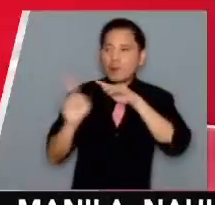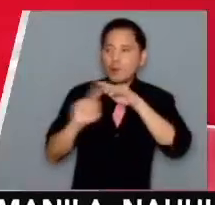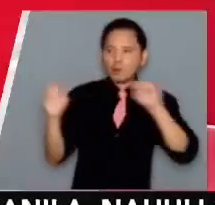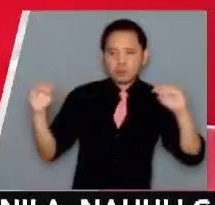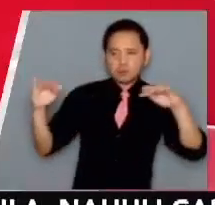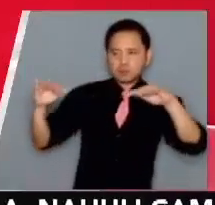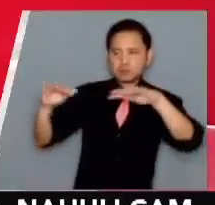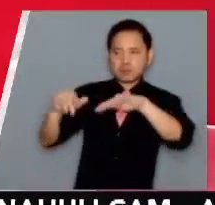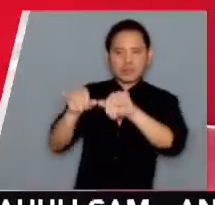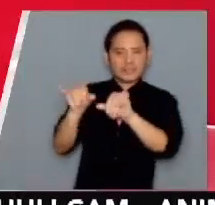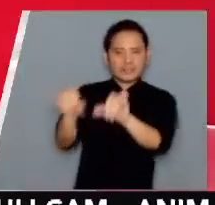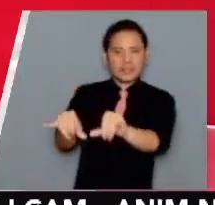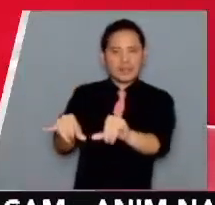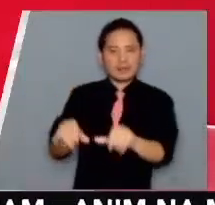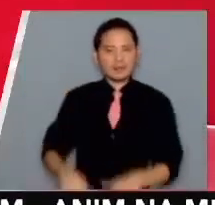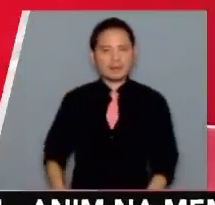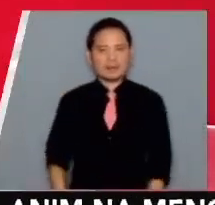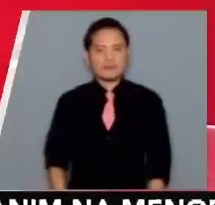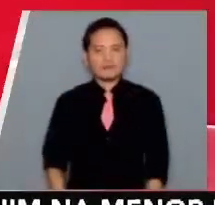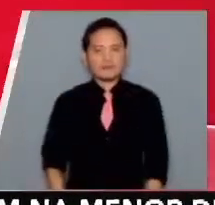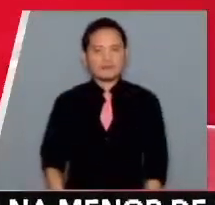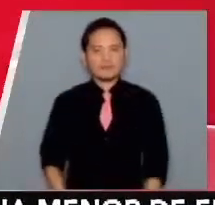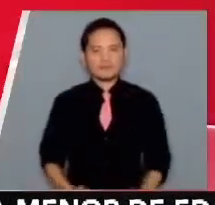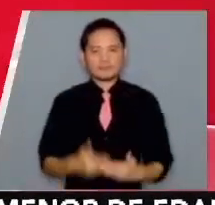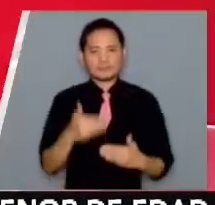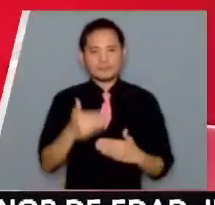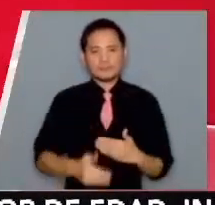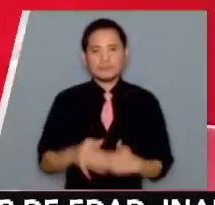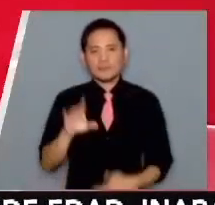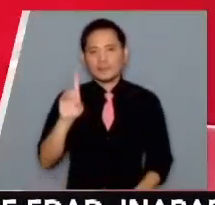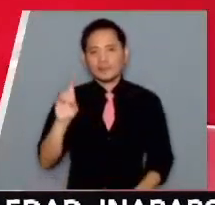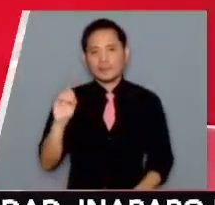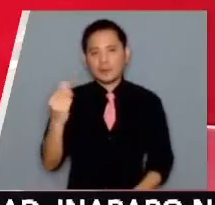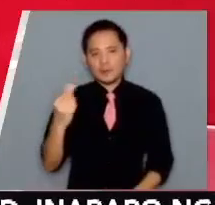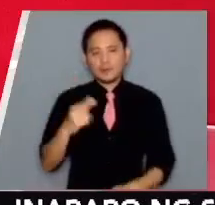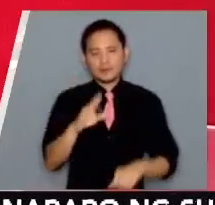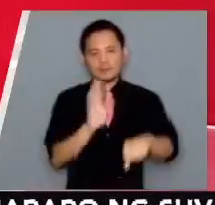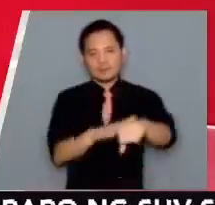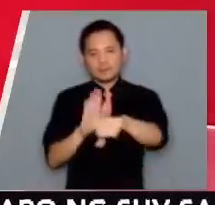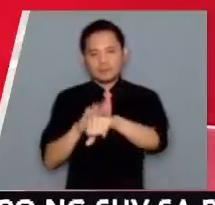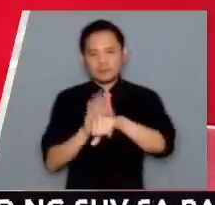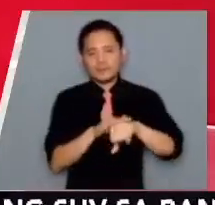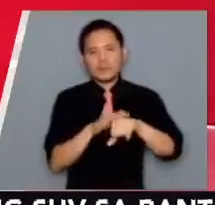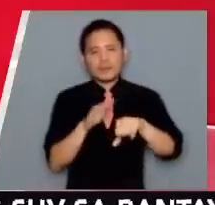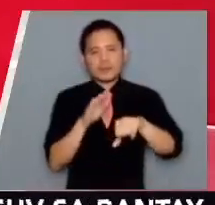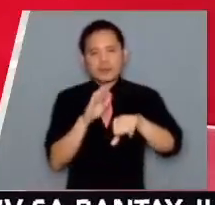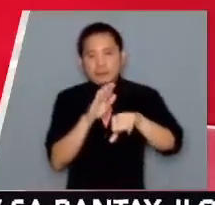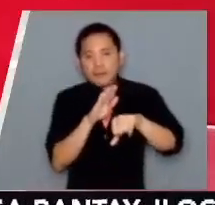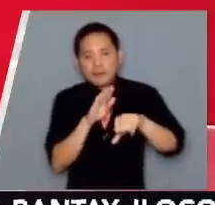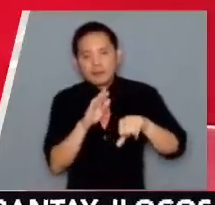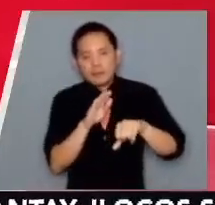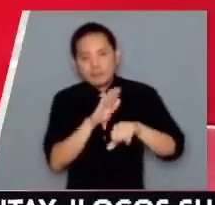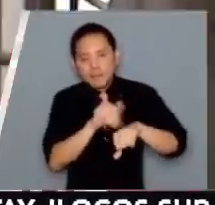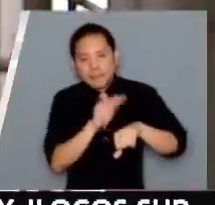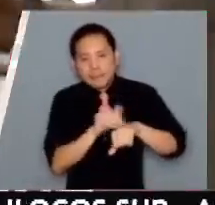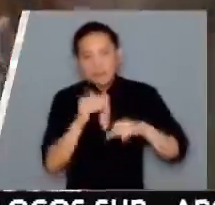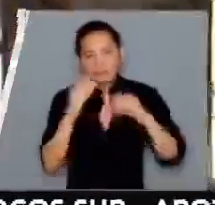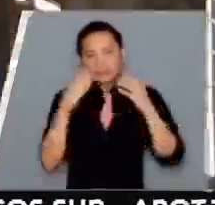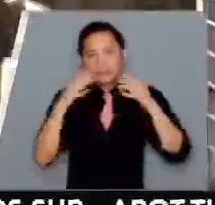May paalala ang Department of Health para matulungan ang ating mga alagang hayop na posibleng matakot sa mga paputok sa bagong taon.